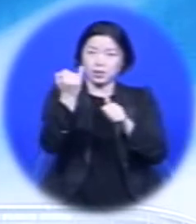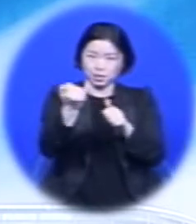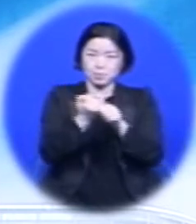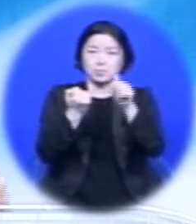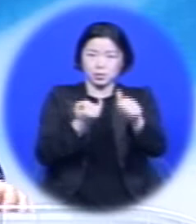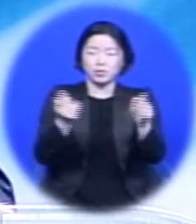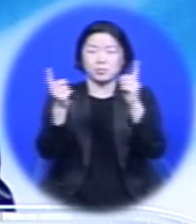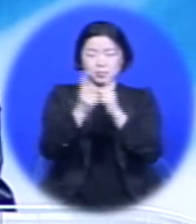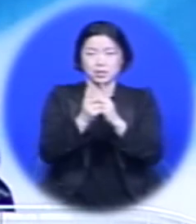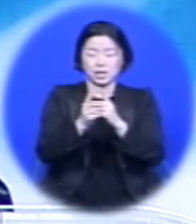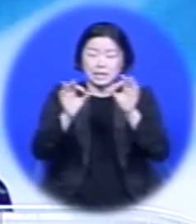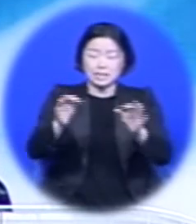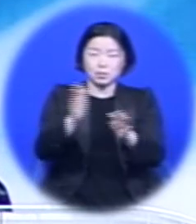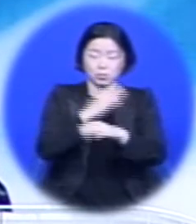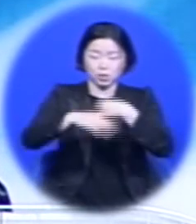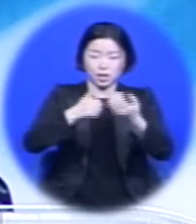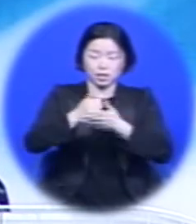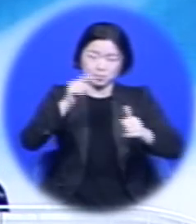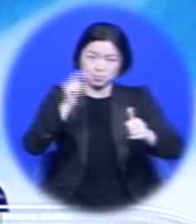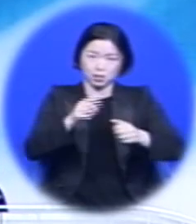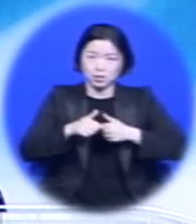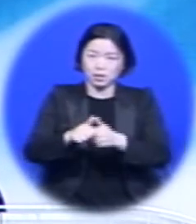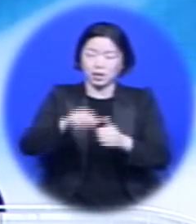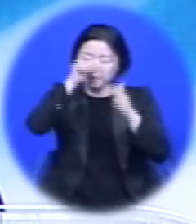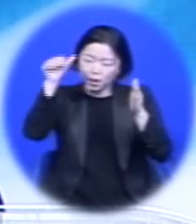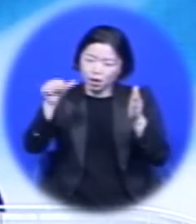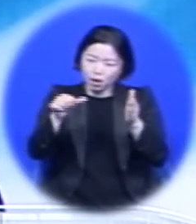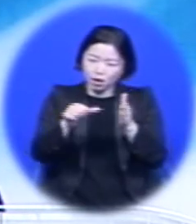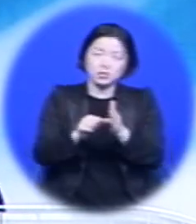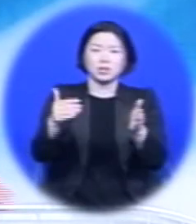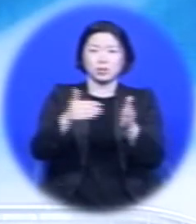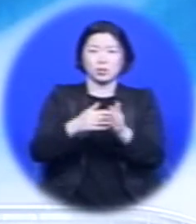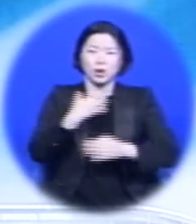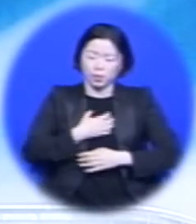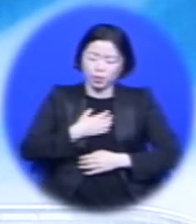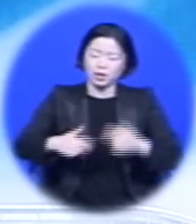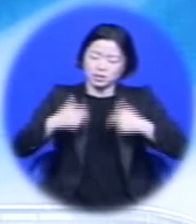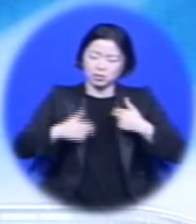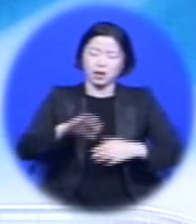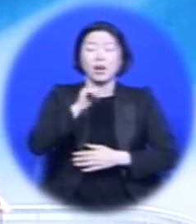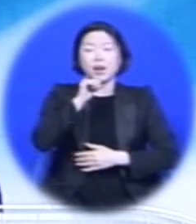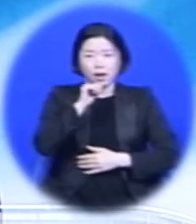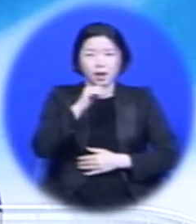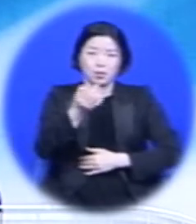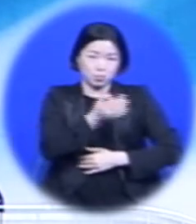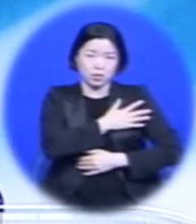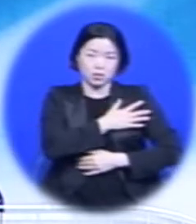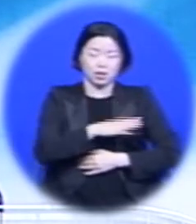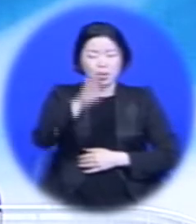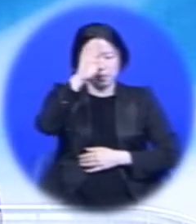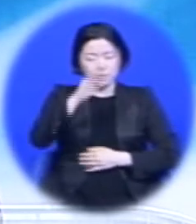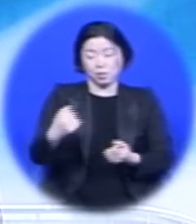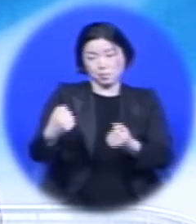맞아 이제부터 하나님의 명령을 따라 평생토록 괴로우나 즐거우나 가난하거나 부하거나